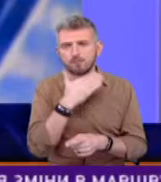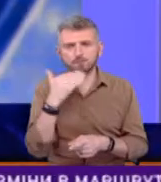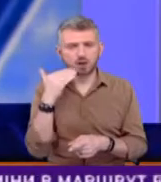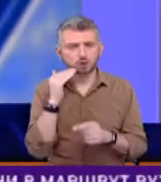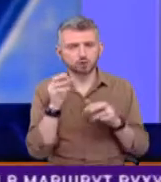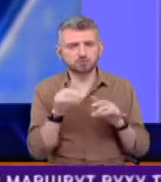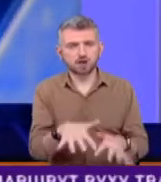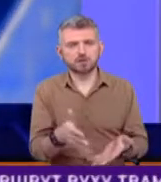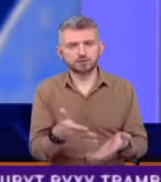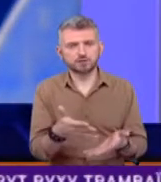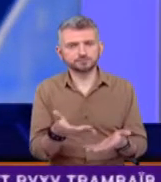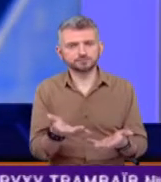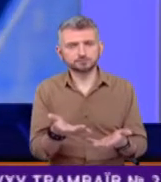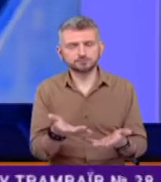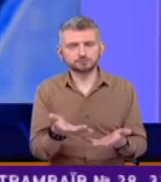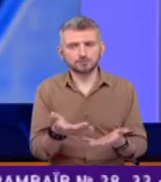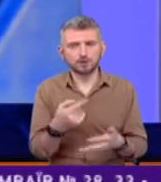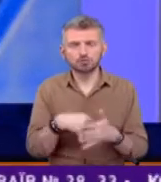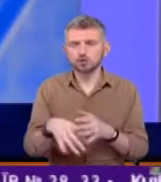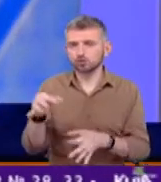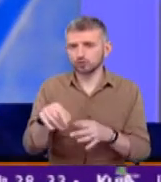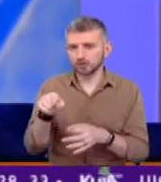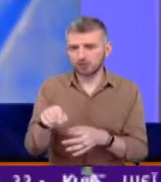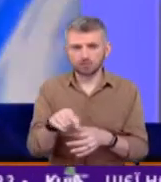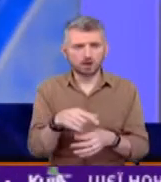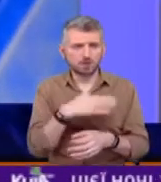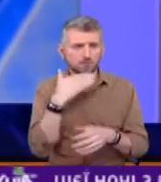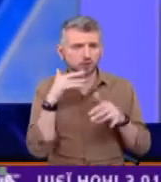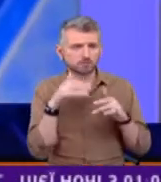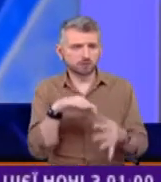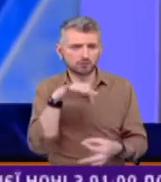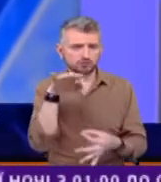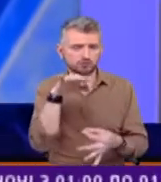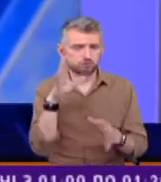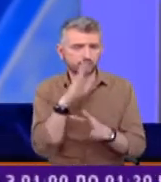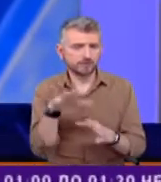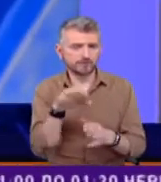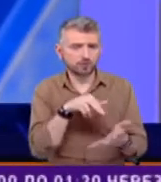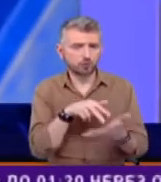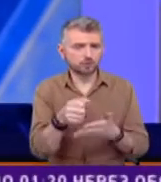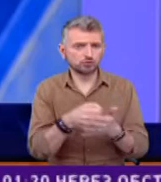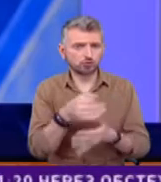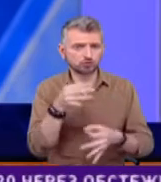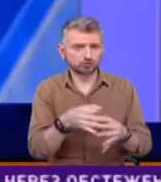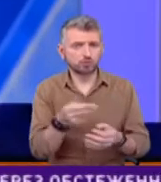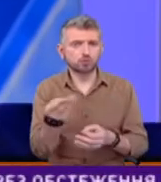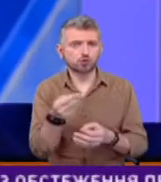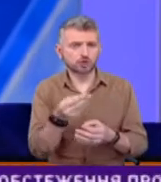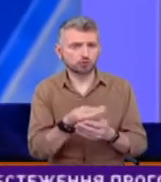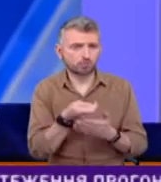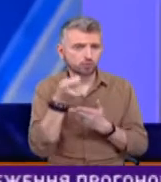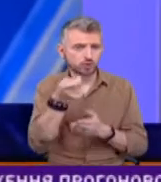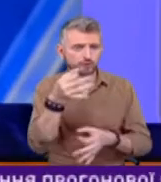справ, вони десь тому що зависають суди там, у повітрі. Так, все доходить до суду. Ну, Порошенко подав в суд на телеканал. На